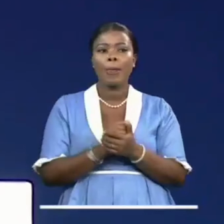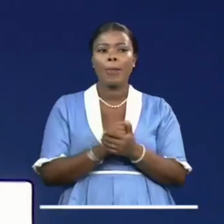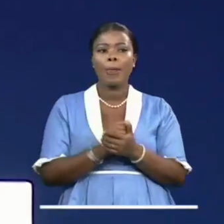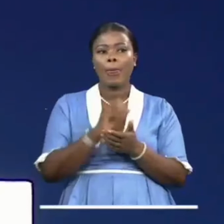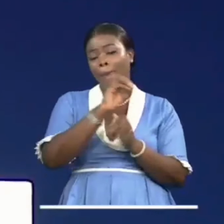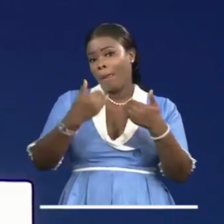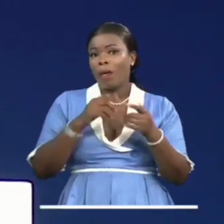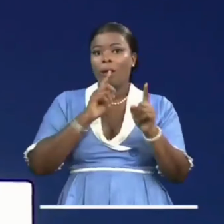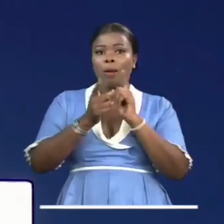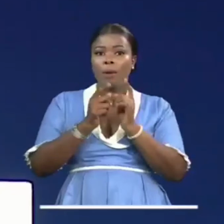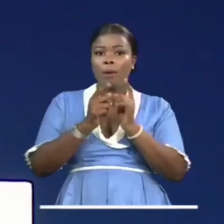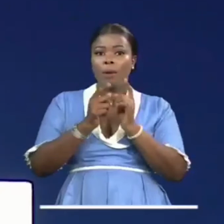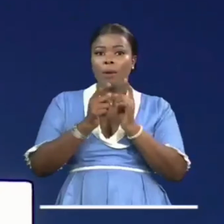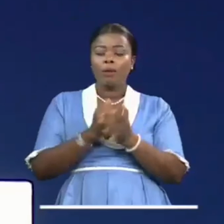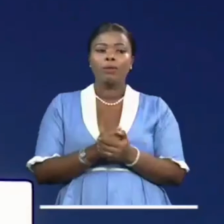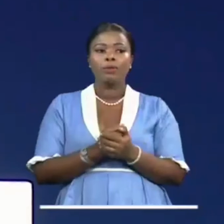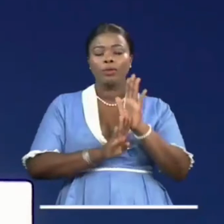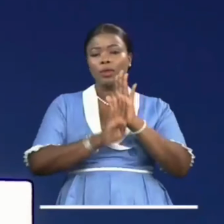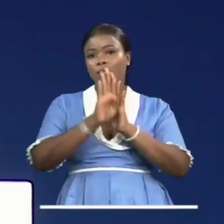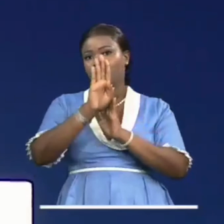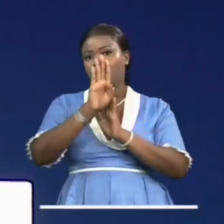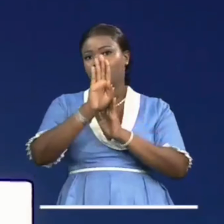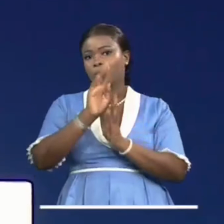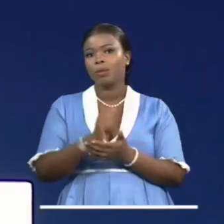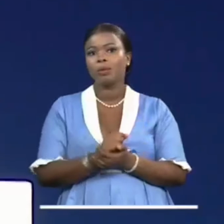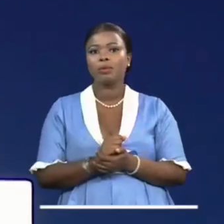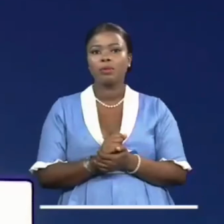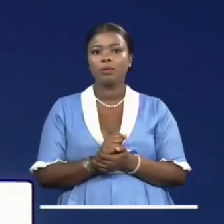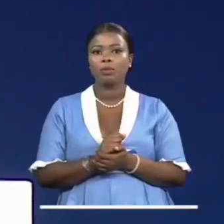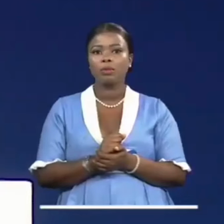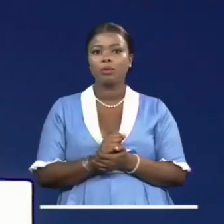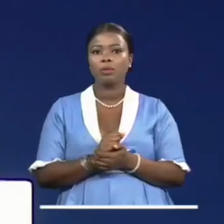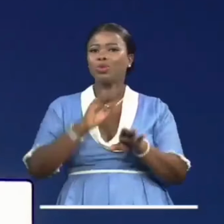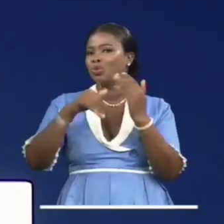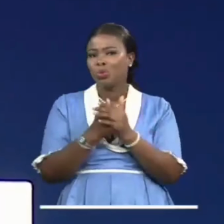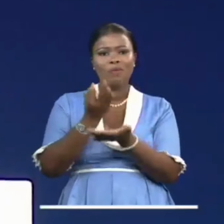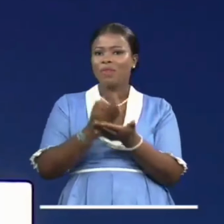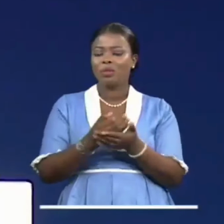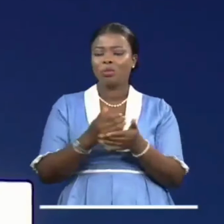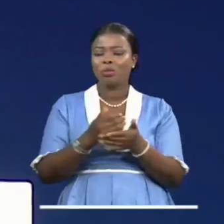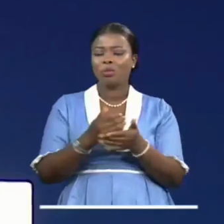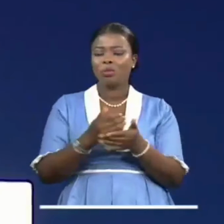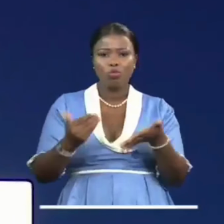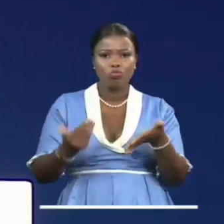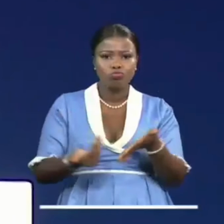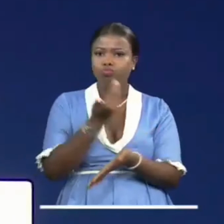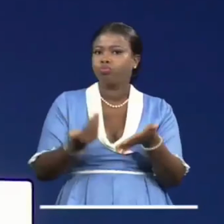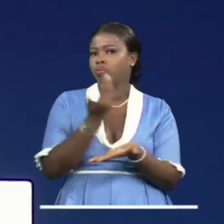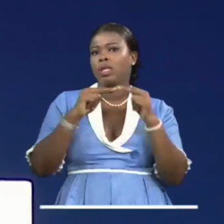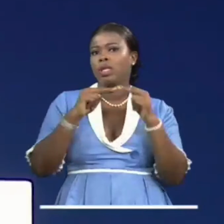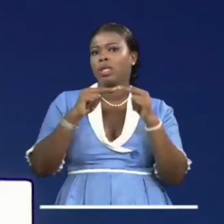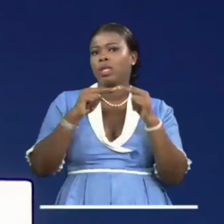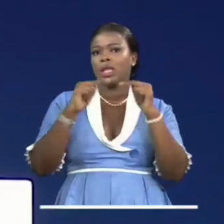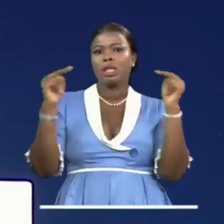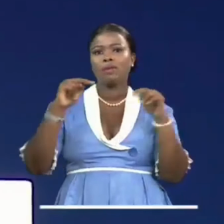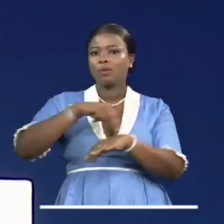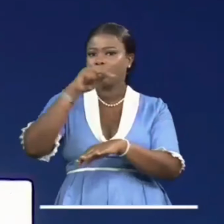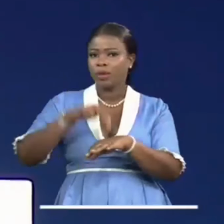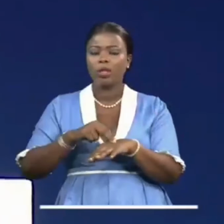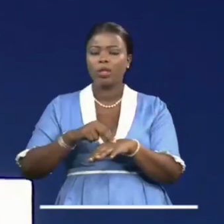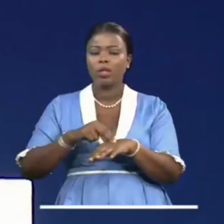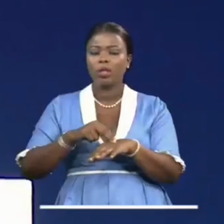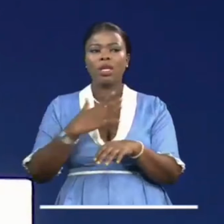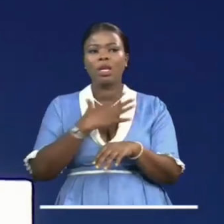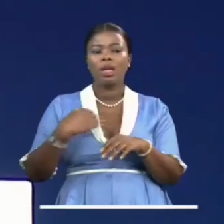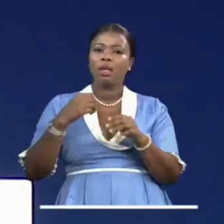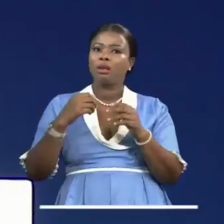défis on va développer le financement domestique et tous les financements innovant au niveau national et au niveau régional parce que